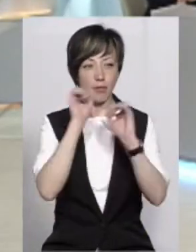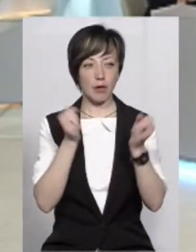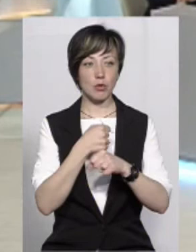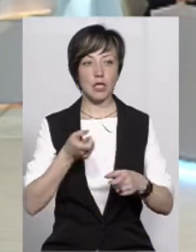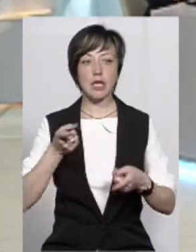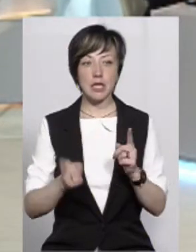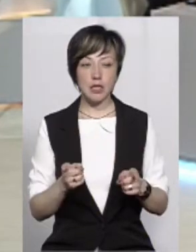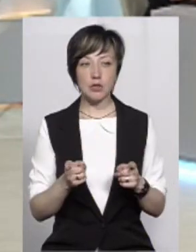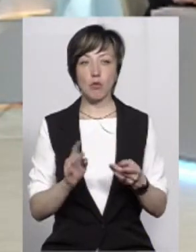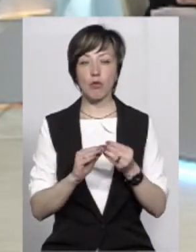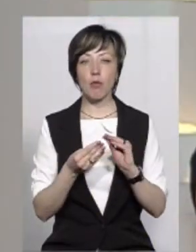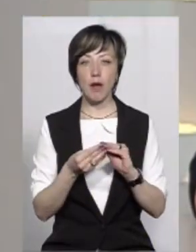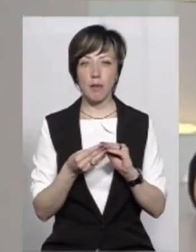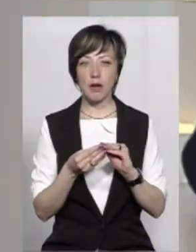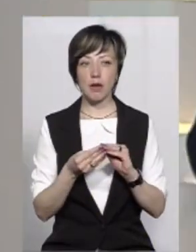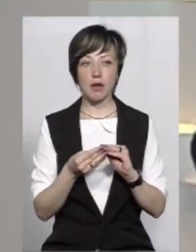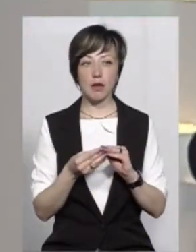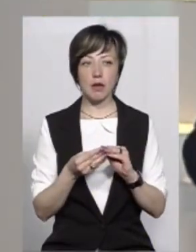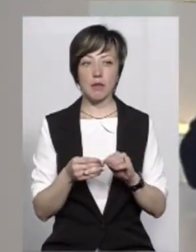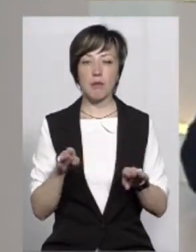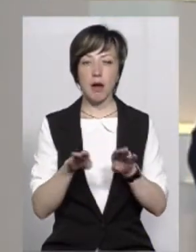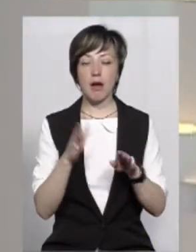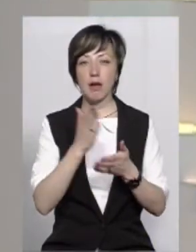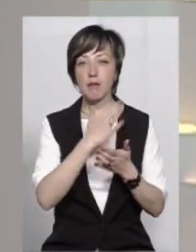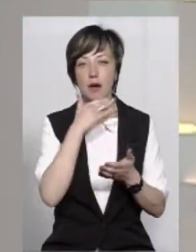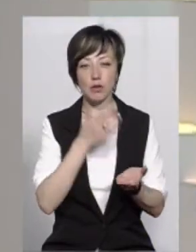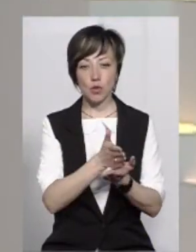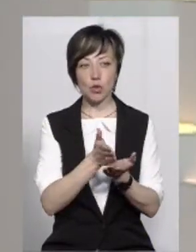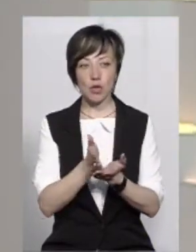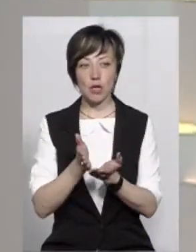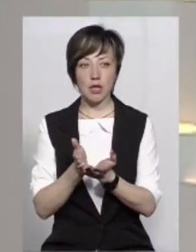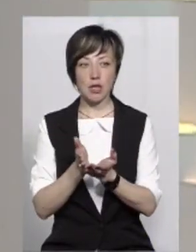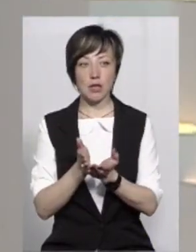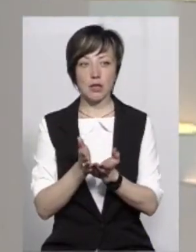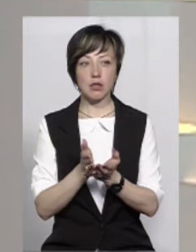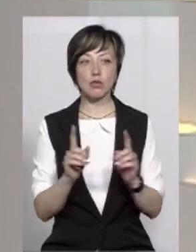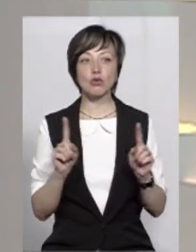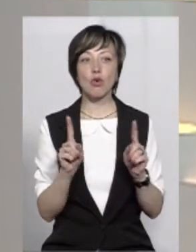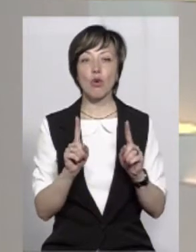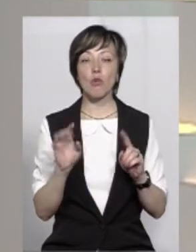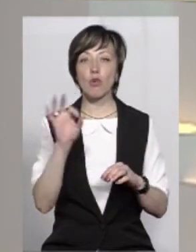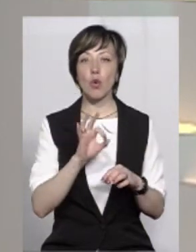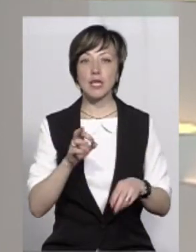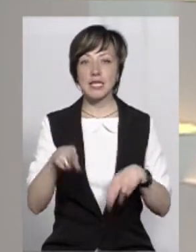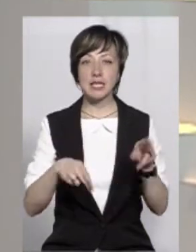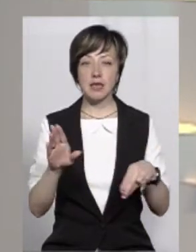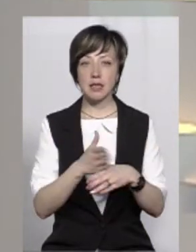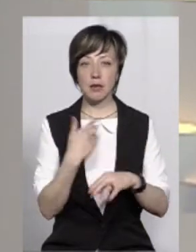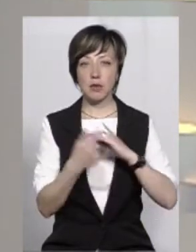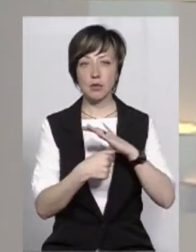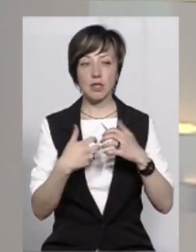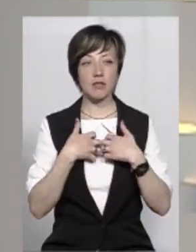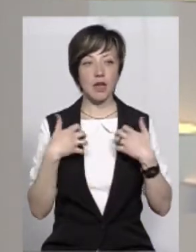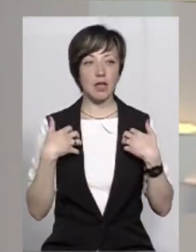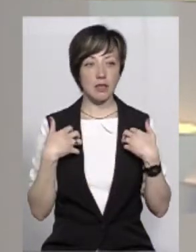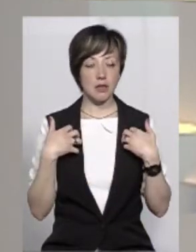неможливо. Ну, дійсно, проблема така має багато сторін. А що про стерилізацію